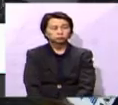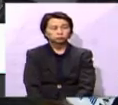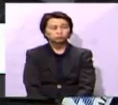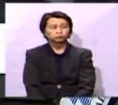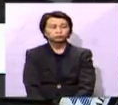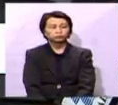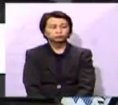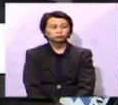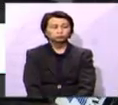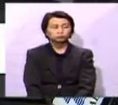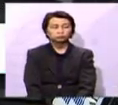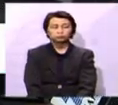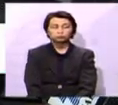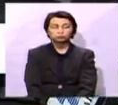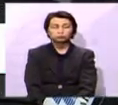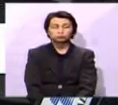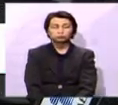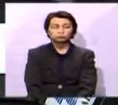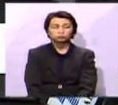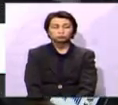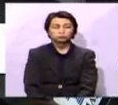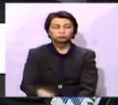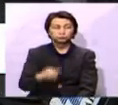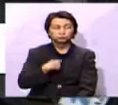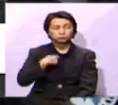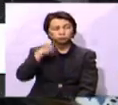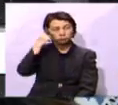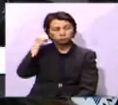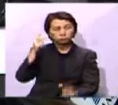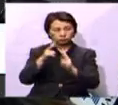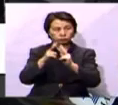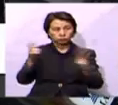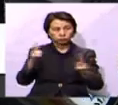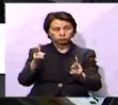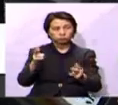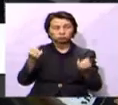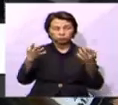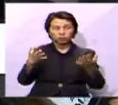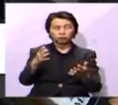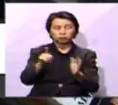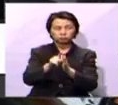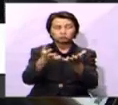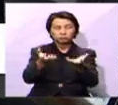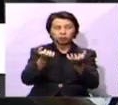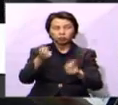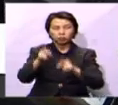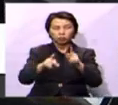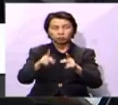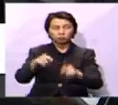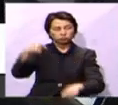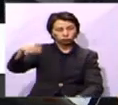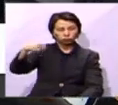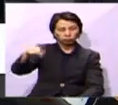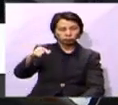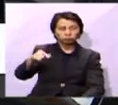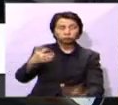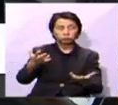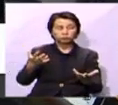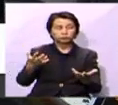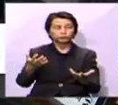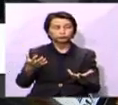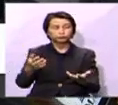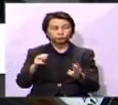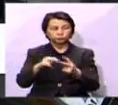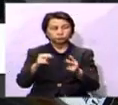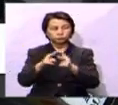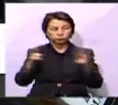finish, and I think there'll be in demand. You know, these people who qualify will be in demand. This